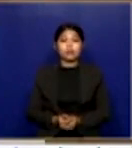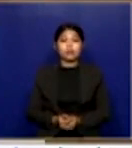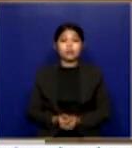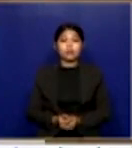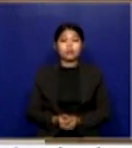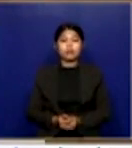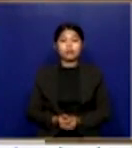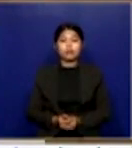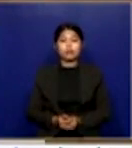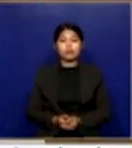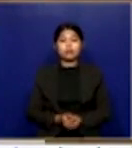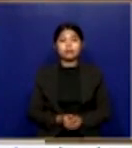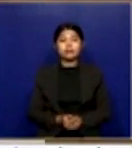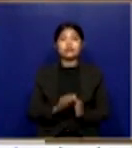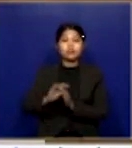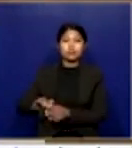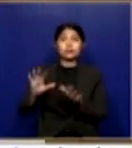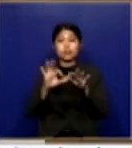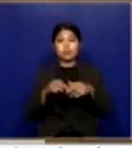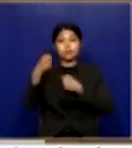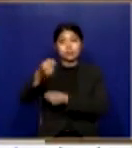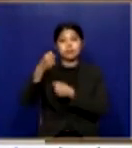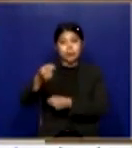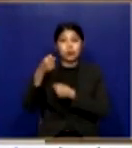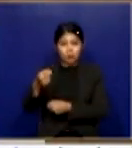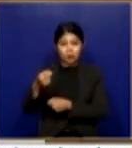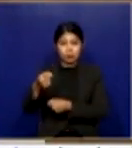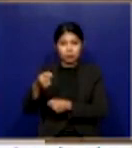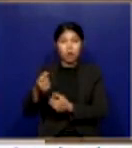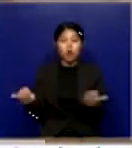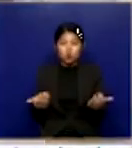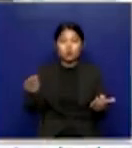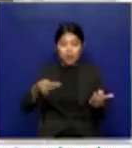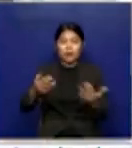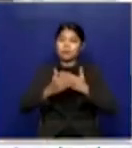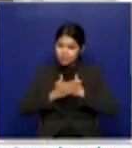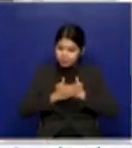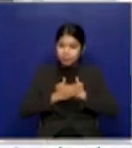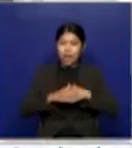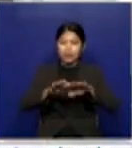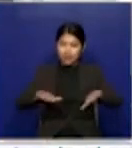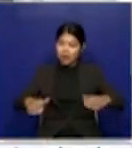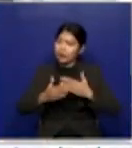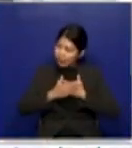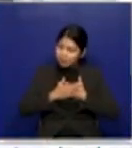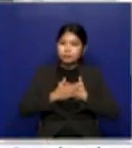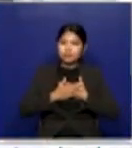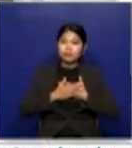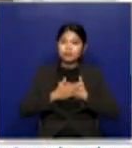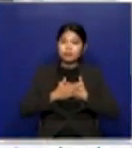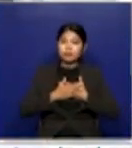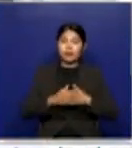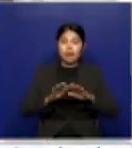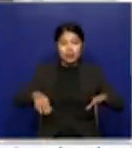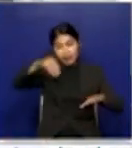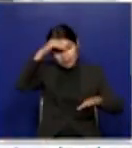เรื่องต่อไปนะครับเรื่องไปรณีย์การชมรมผมรักลูกหลานทุกคนผมรักเด็กวิธี